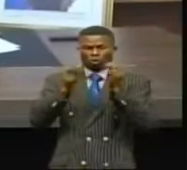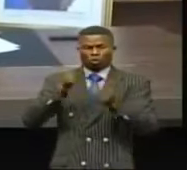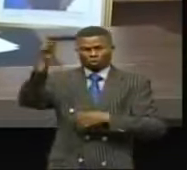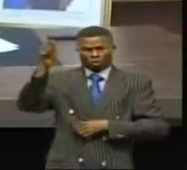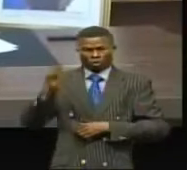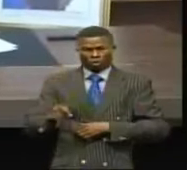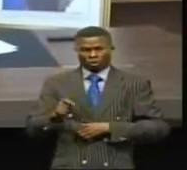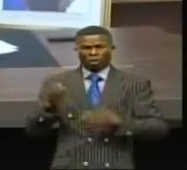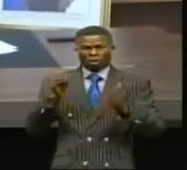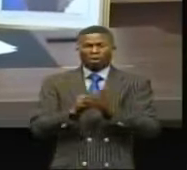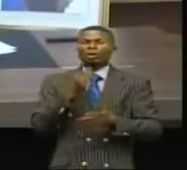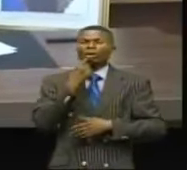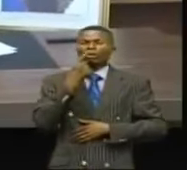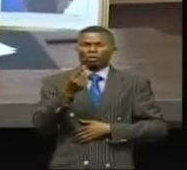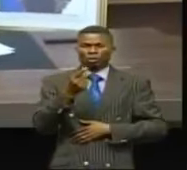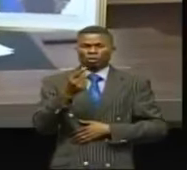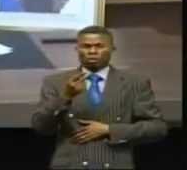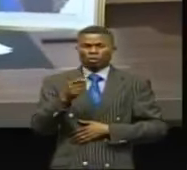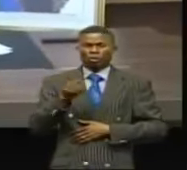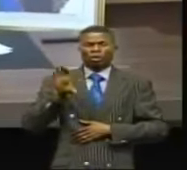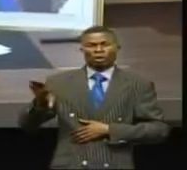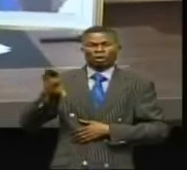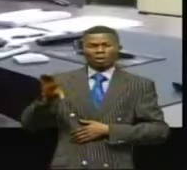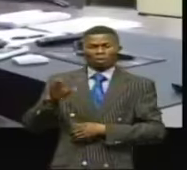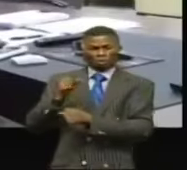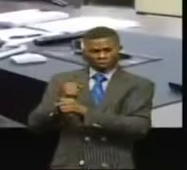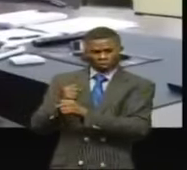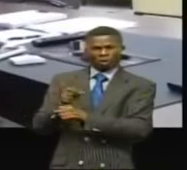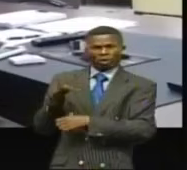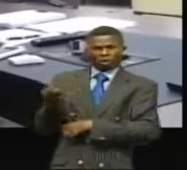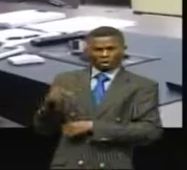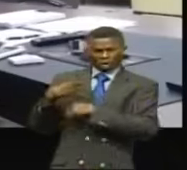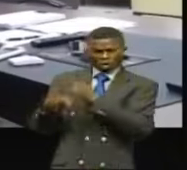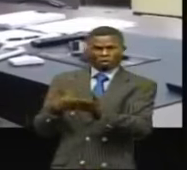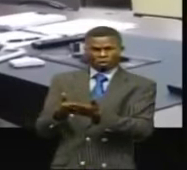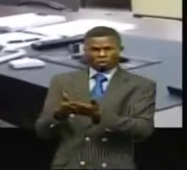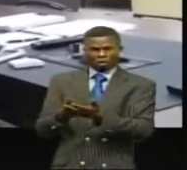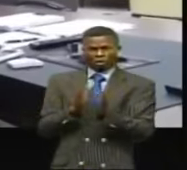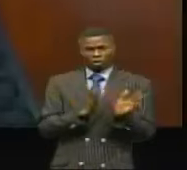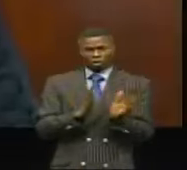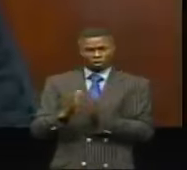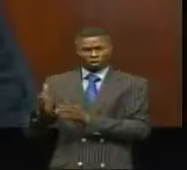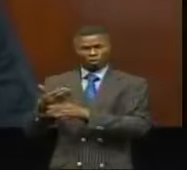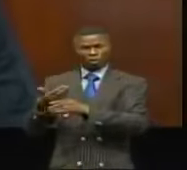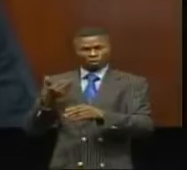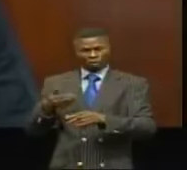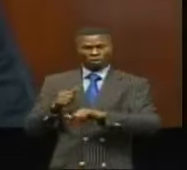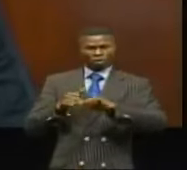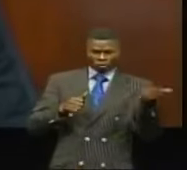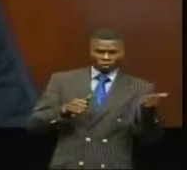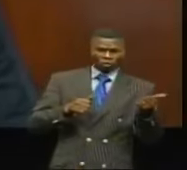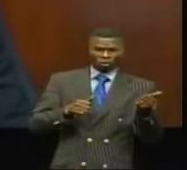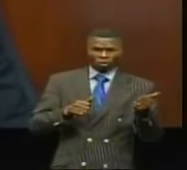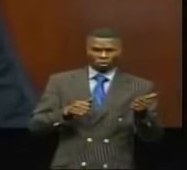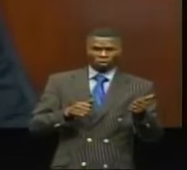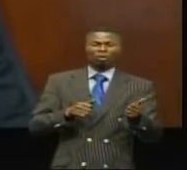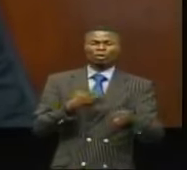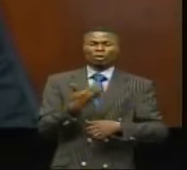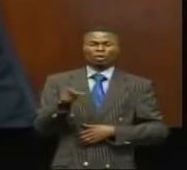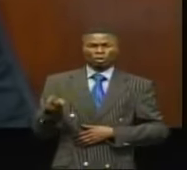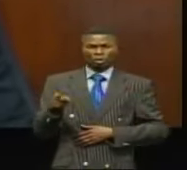a signalé qu'un compte bancaire a été ouvert à cet effet et des dispositions prises pour d'autres dons en nature.